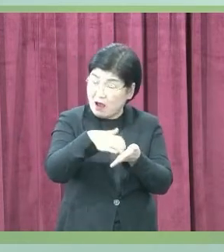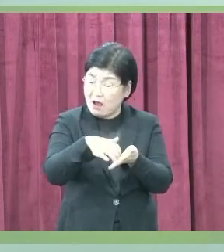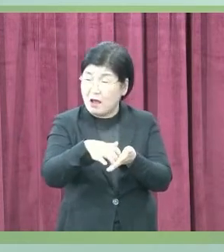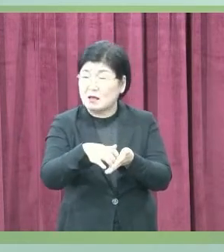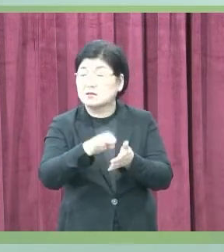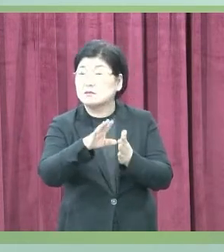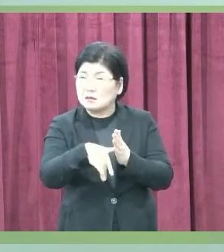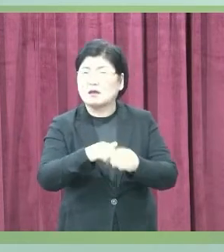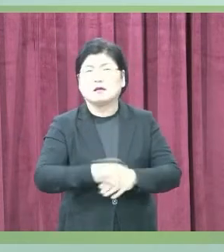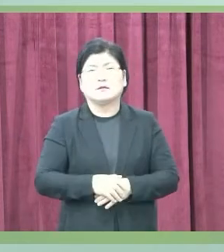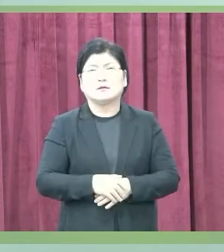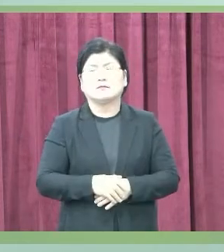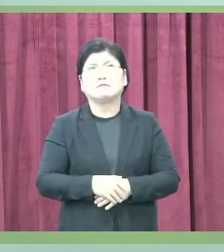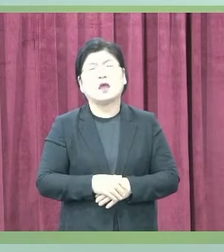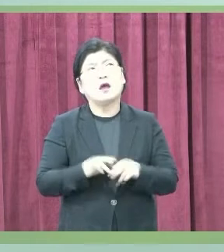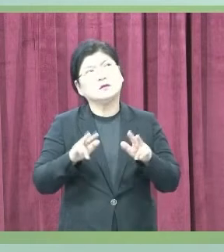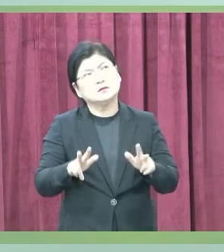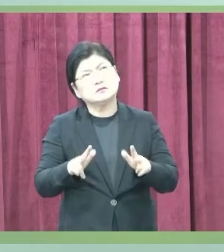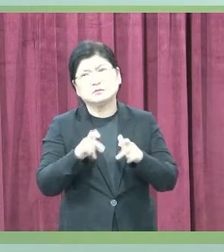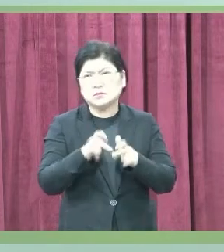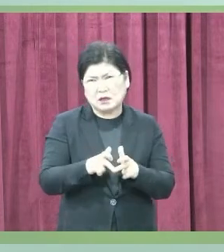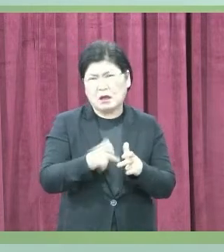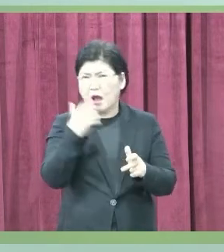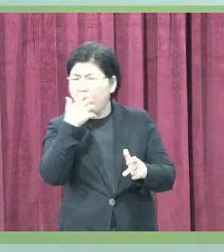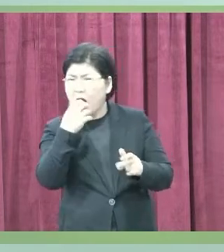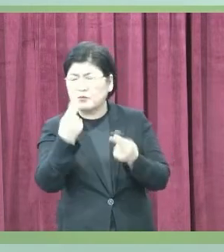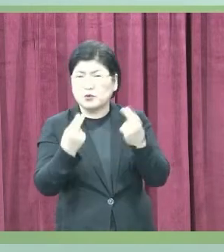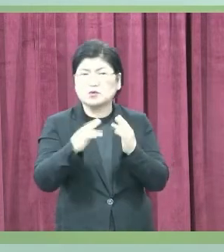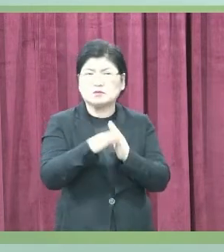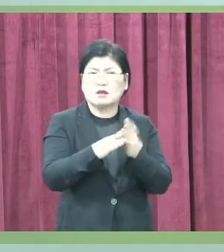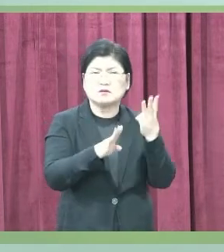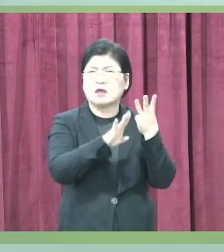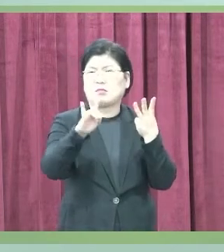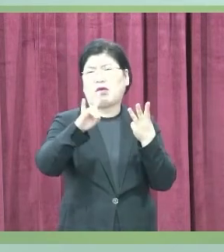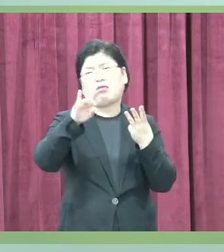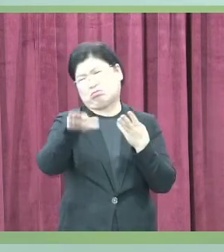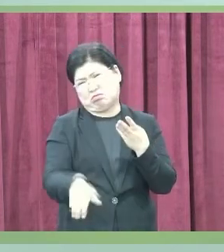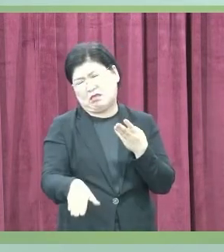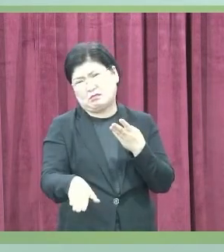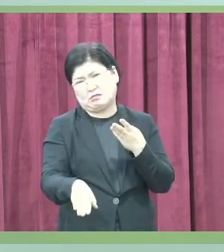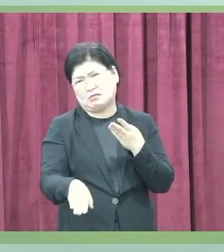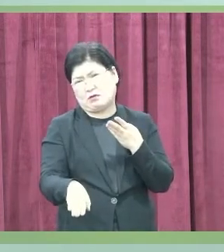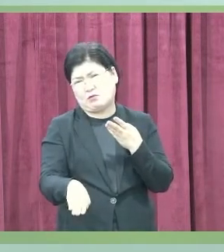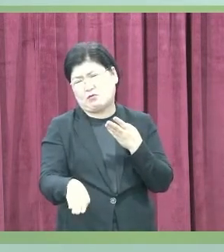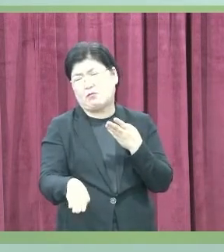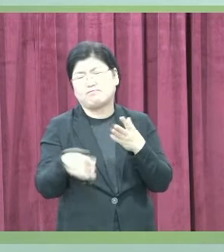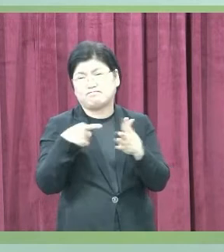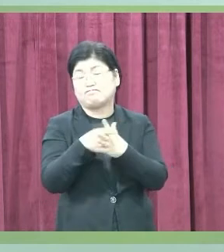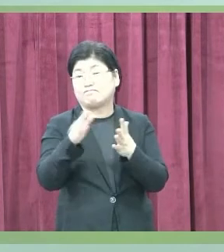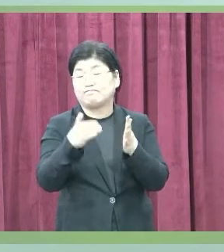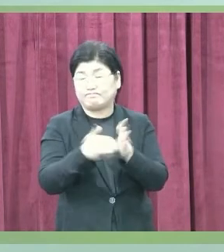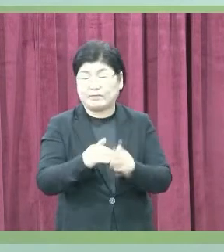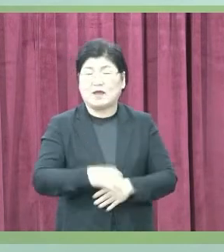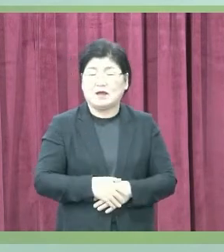수치인데요. 이게 이제 장애인이 비장애인에 비해서 3배 낮습니다. 그 다음에 모의